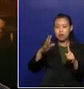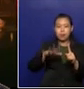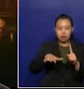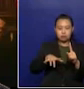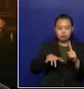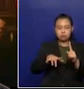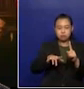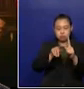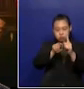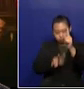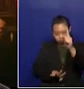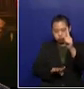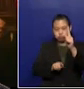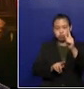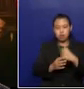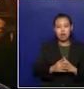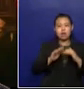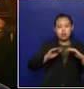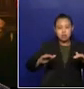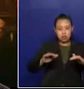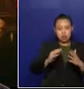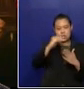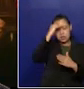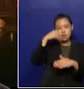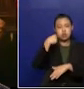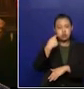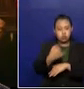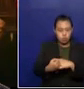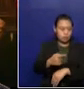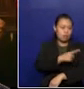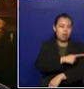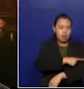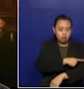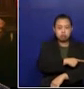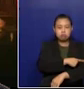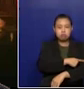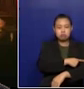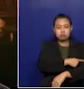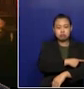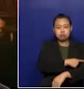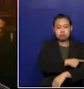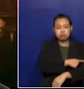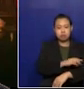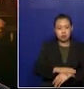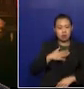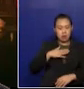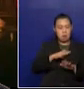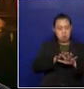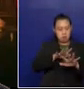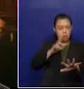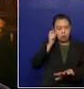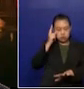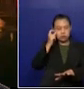15,000 ท่านลองแอบไปถามสิฮะเด็กๆที่จบปริญญาตรีเนี่ยโทษนะฮะผมเข้าใจความรู้สึกว่าทำไมเขาต้องออกมากันเต็ม